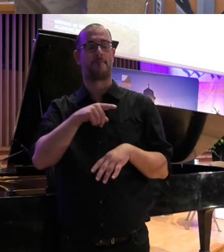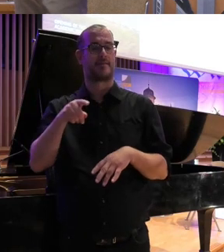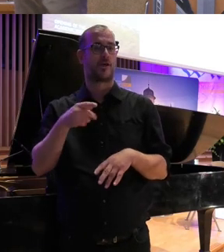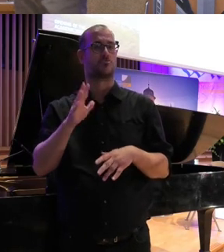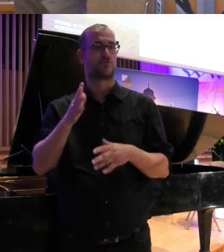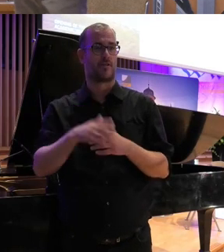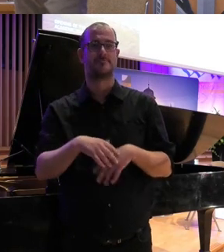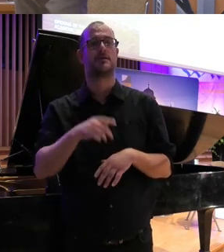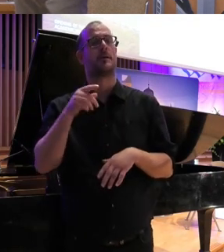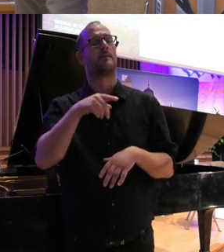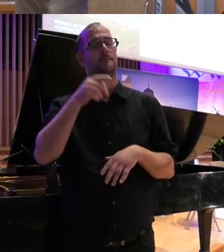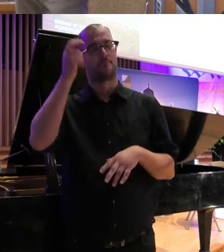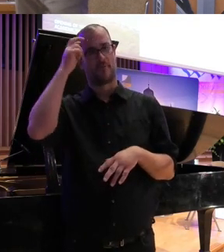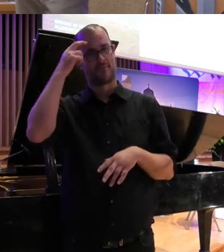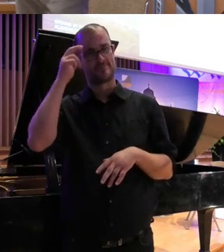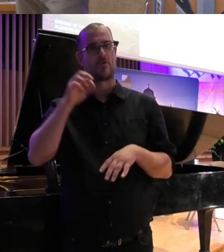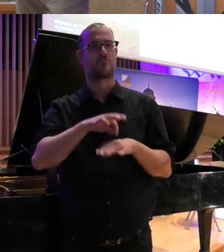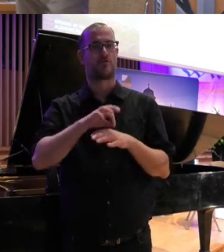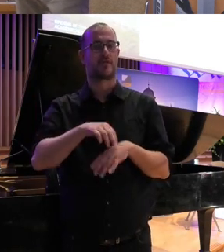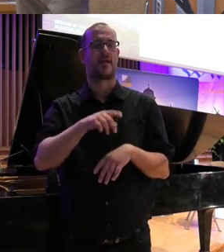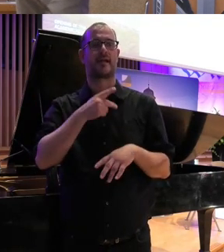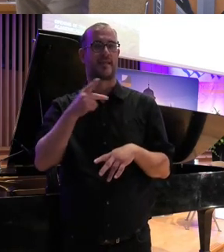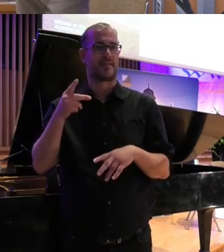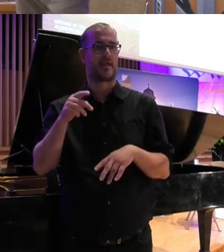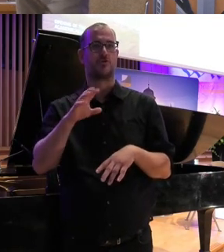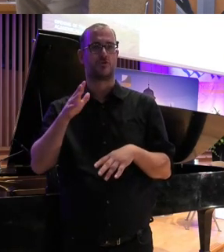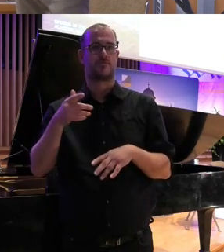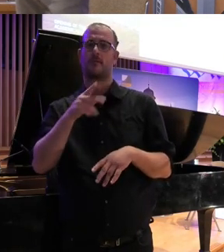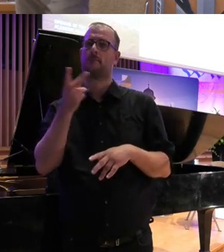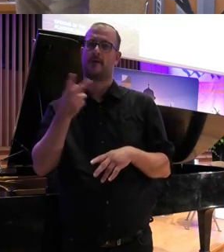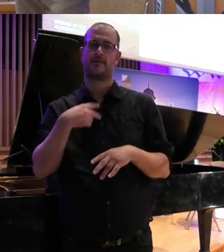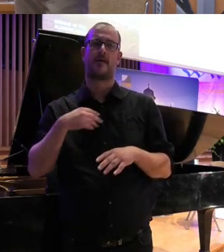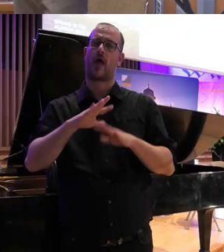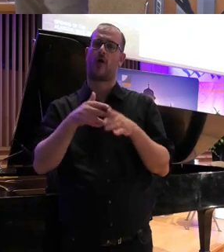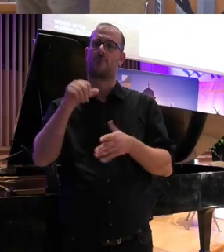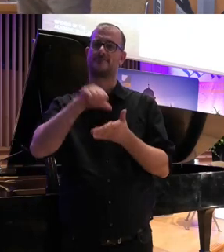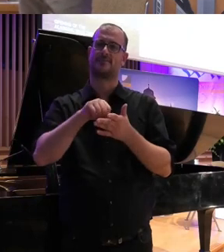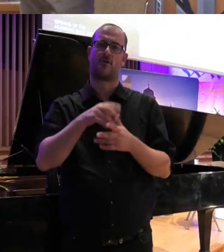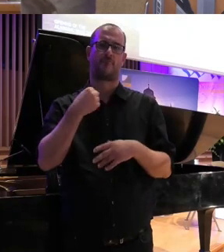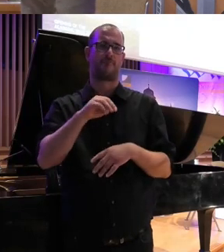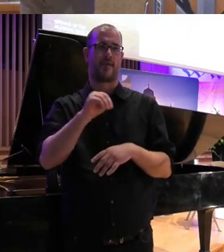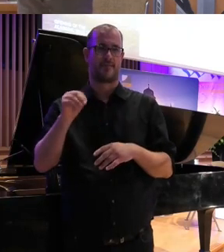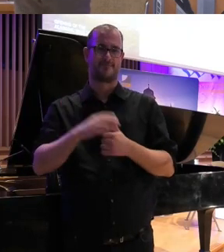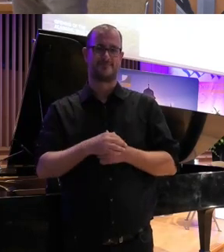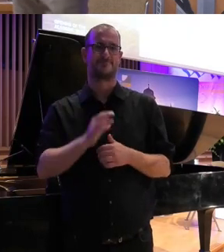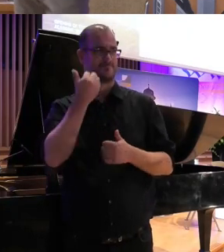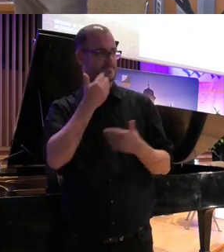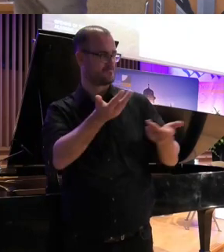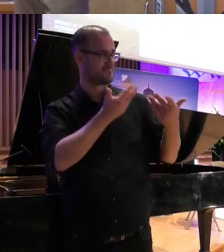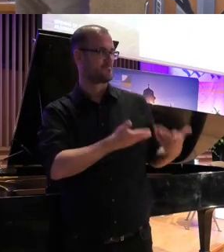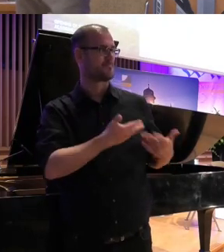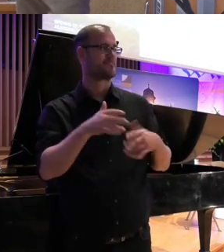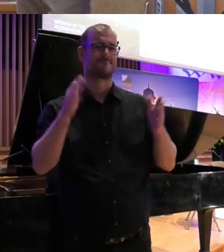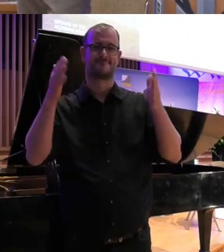und Professor Dr. Katharina Stroppel, beide vom Hausdorff Center of Mathematics. Kommen Sie bitte einmal hoch. Genau.